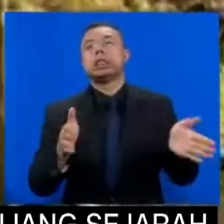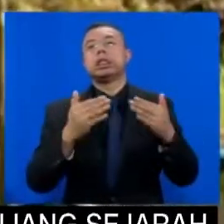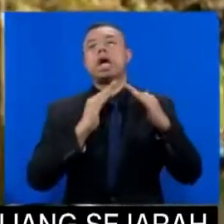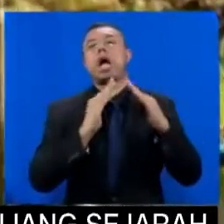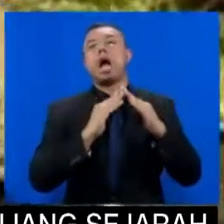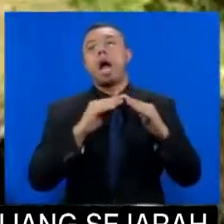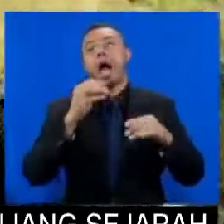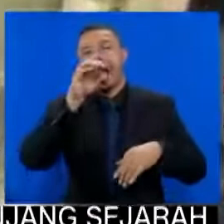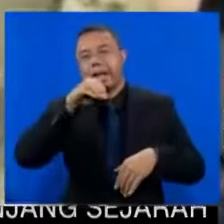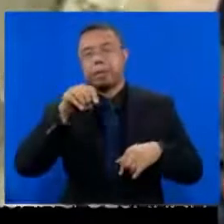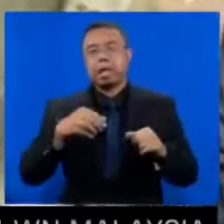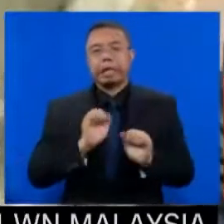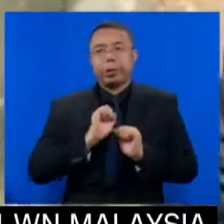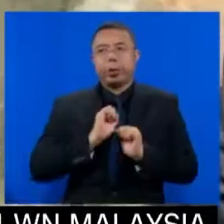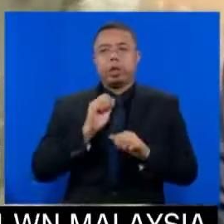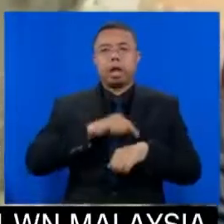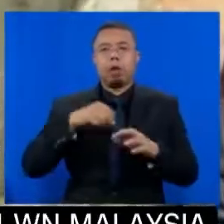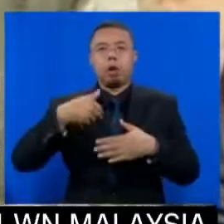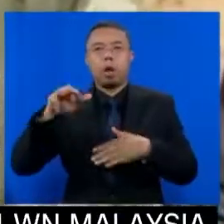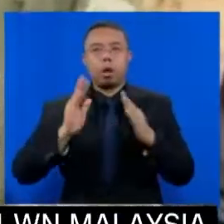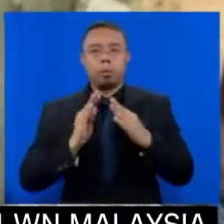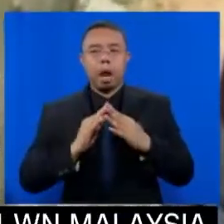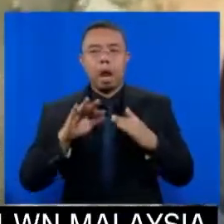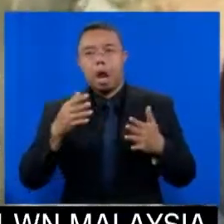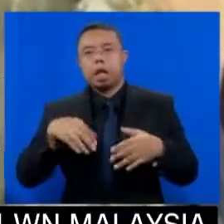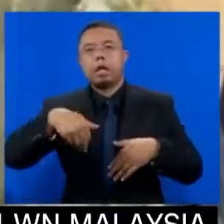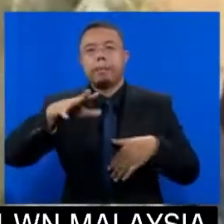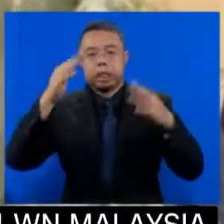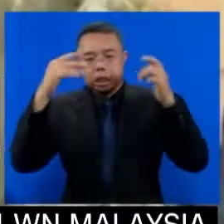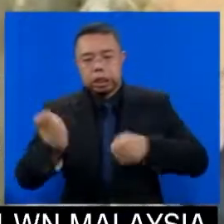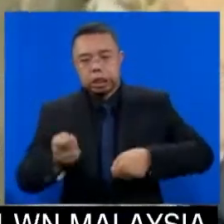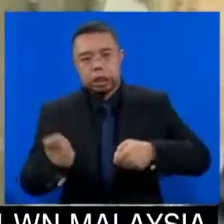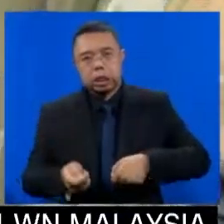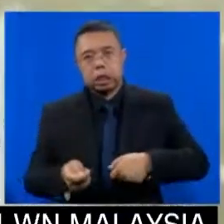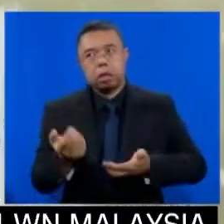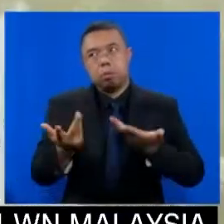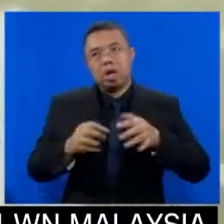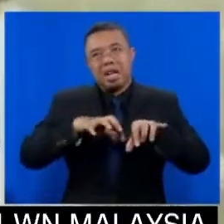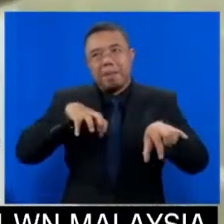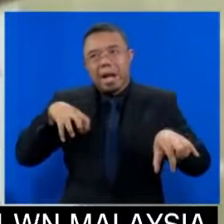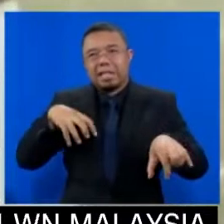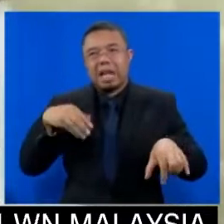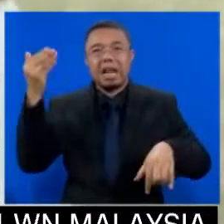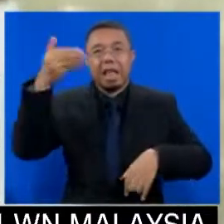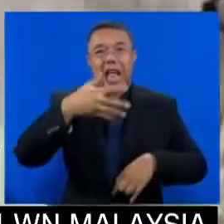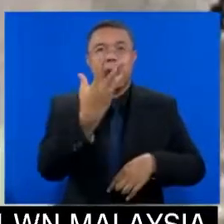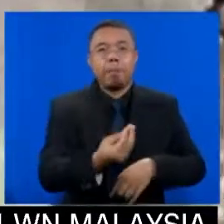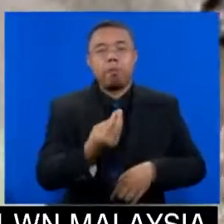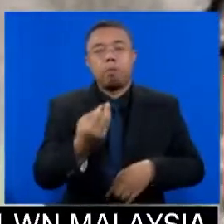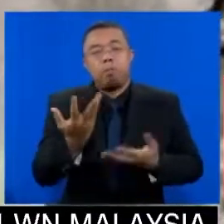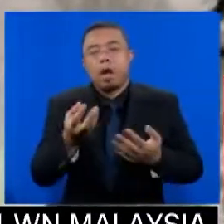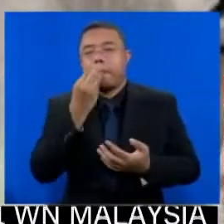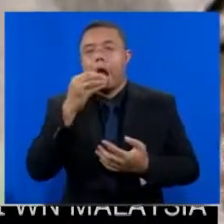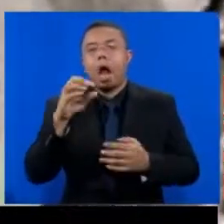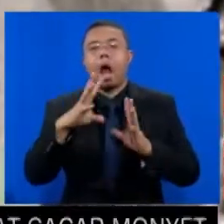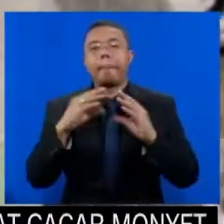kini mengaku ketakutan saat hendak keluar dari rumah ataupun berkebun. Warga menduga macan ini turun gunung akibat kehabisan pakan.